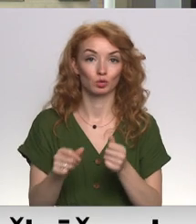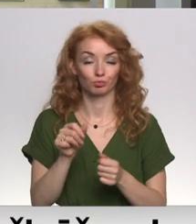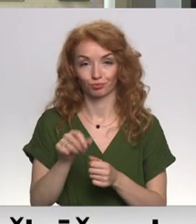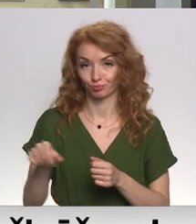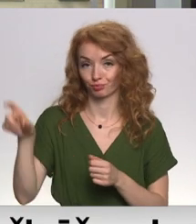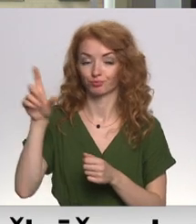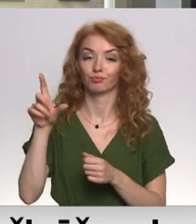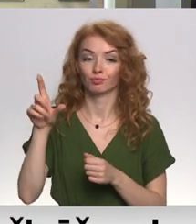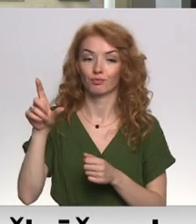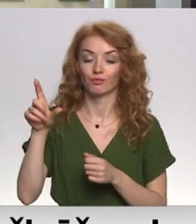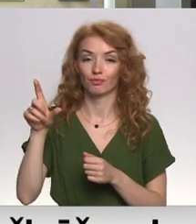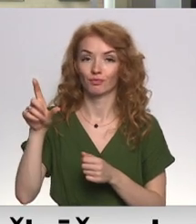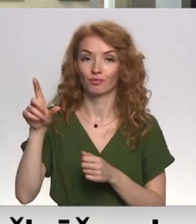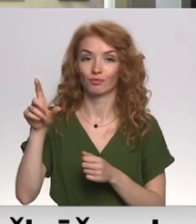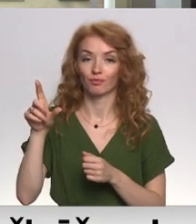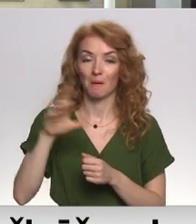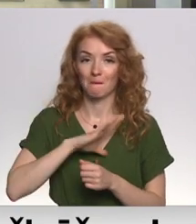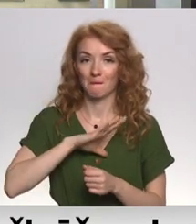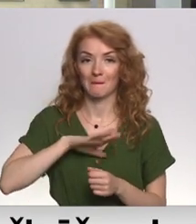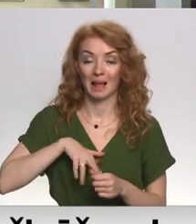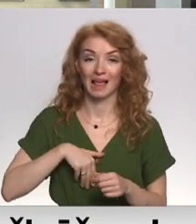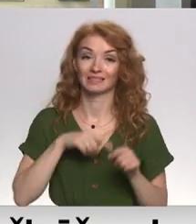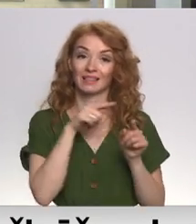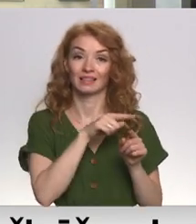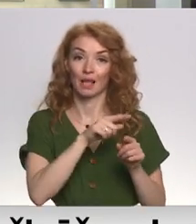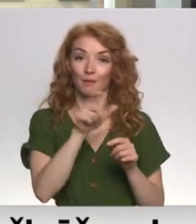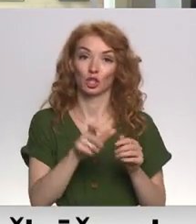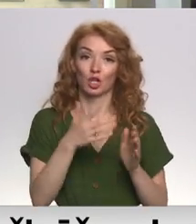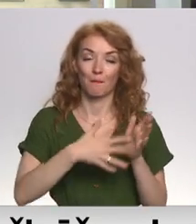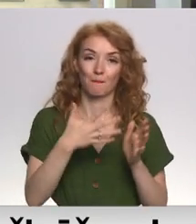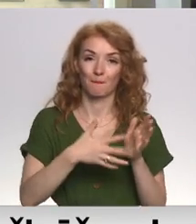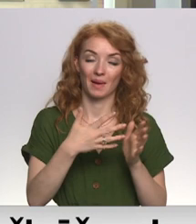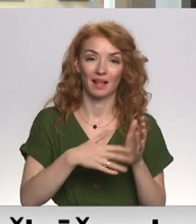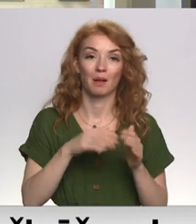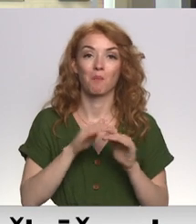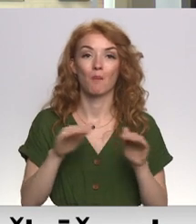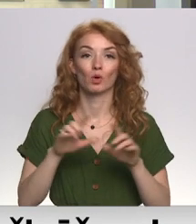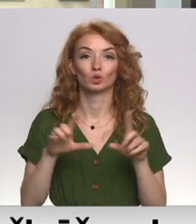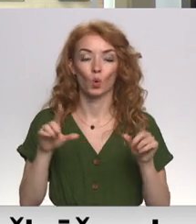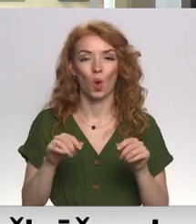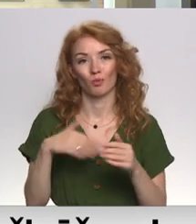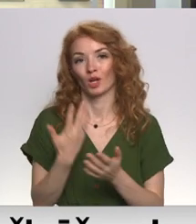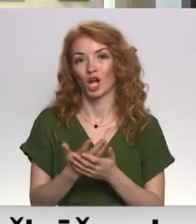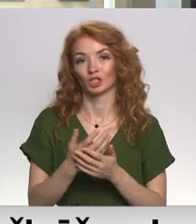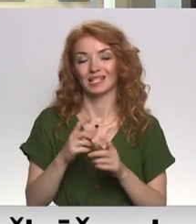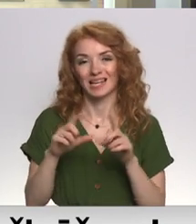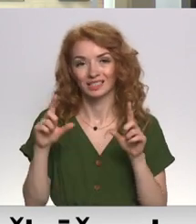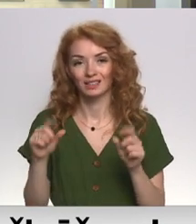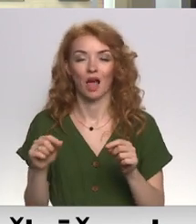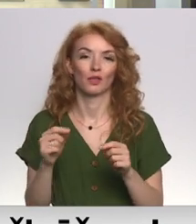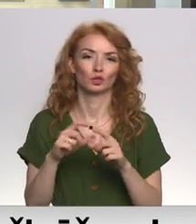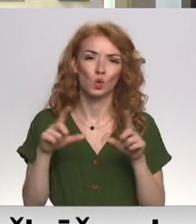cenu kāpumu, kas pēc tā brīža aprēķiniem priekš Daugmales pamatskolas kopā kā priekš iestādes gan skolai,